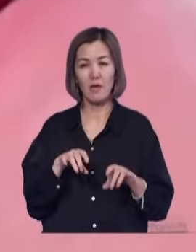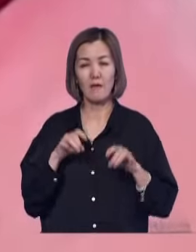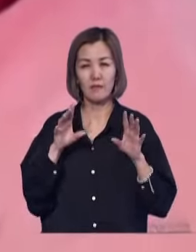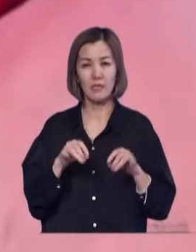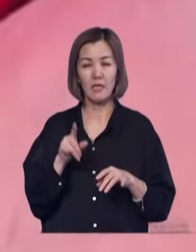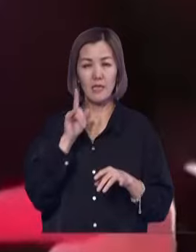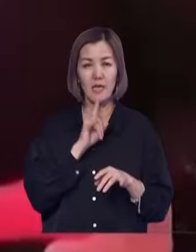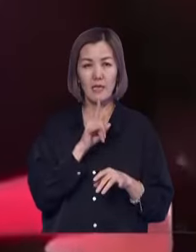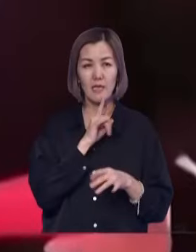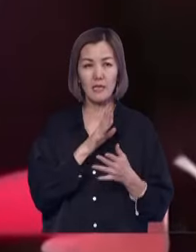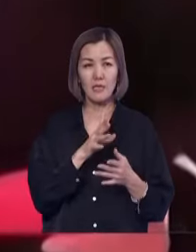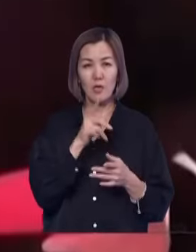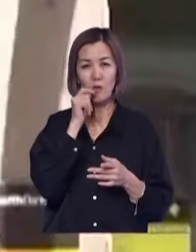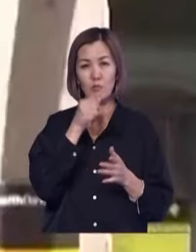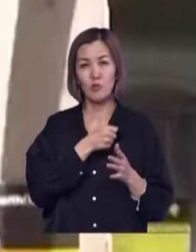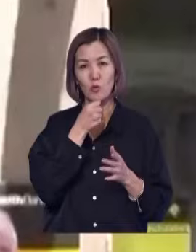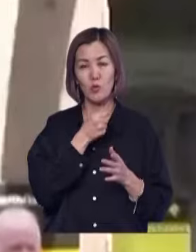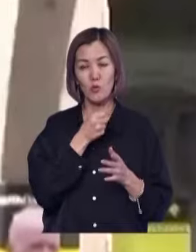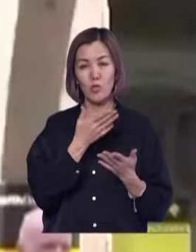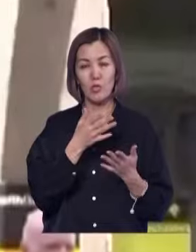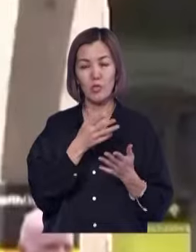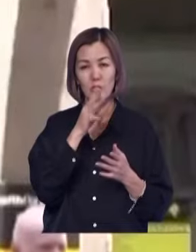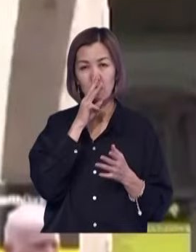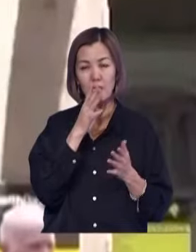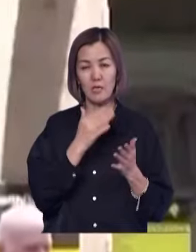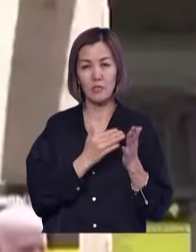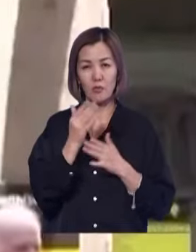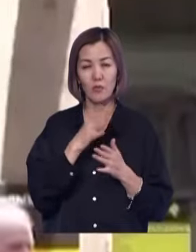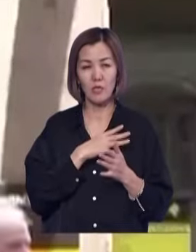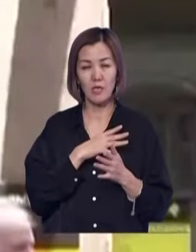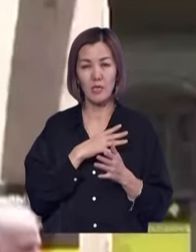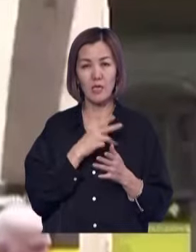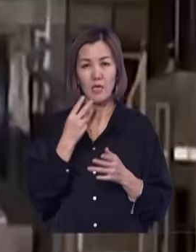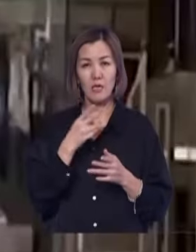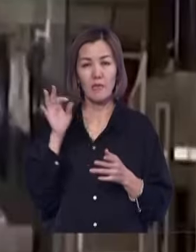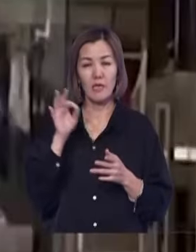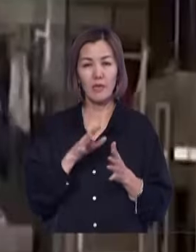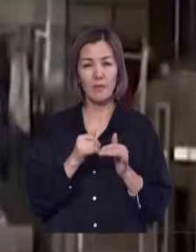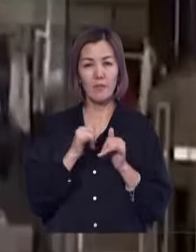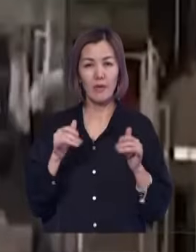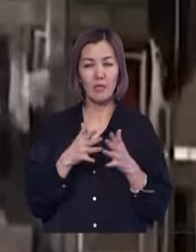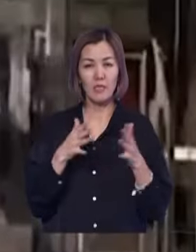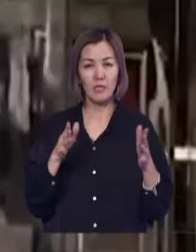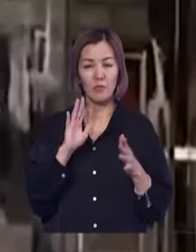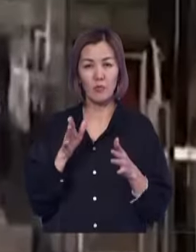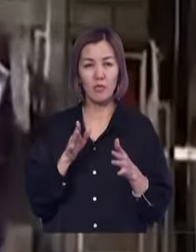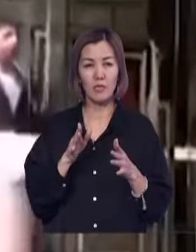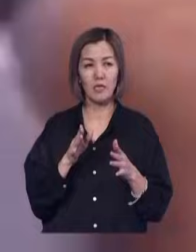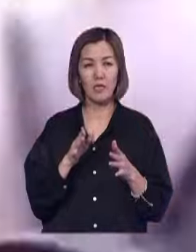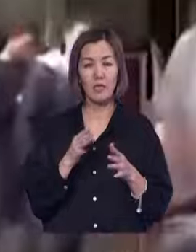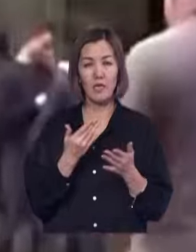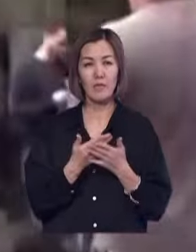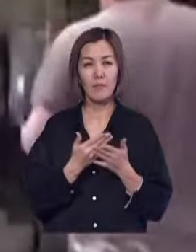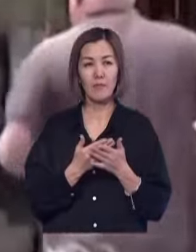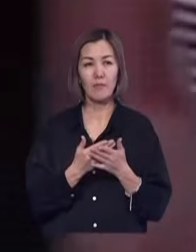қарағанда ерлердің табысы мол. Зерттеу олардың айлық жалақысын нәзік жандардан 22%-ға артық болатынын көрсетіп отыр. Ал дерекке